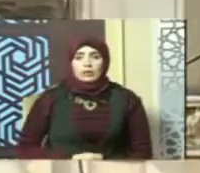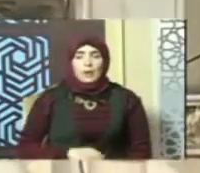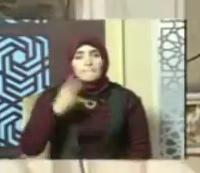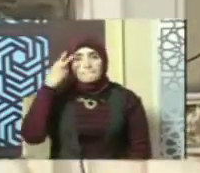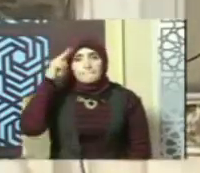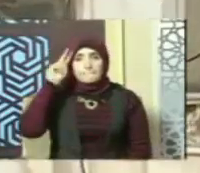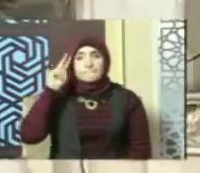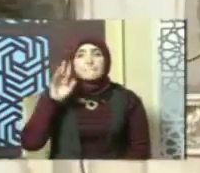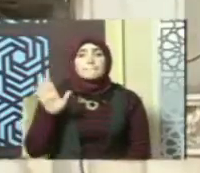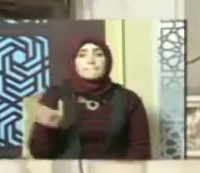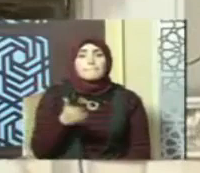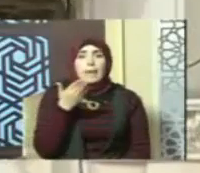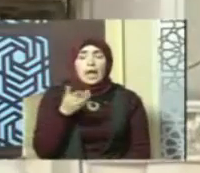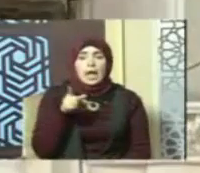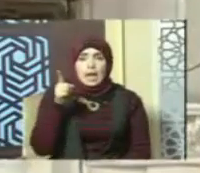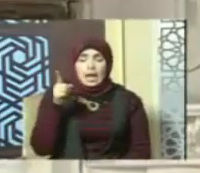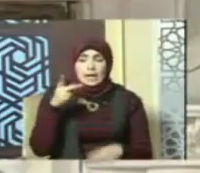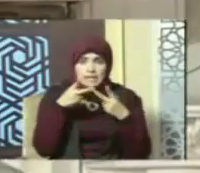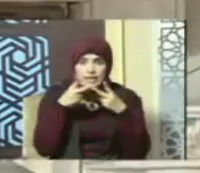ما يفتح الله